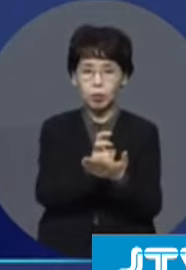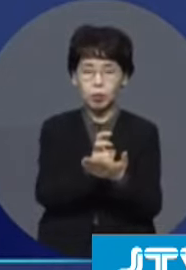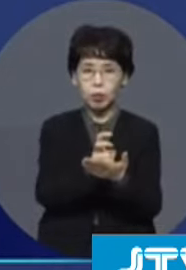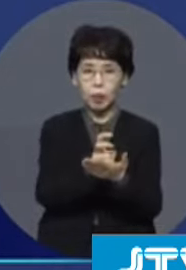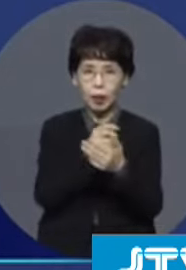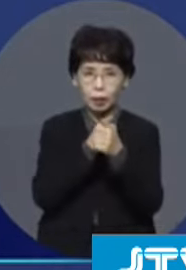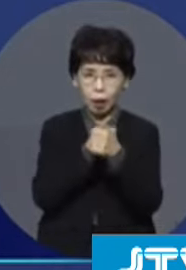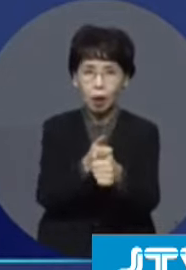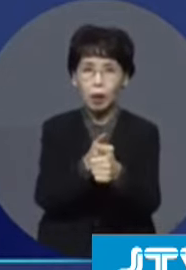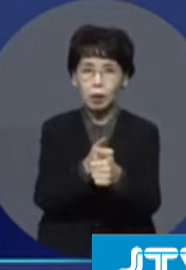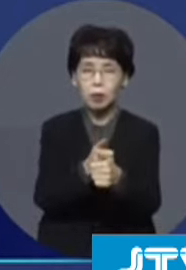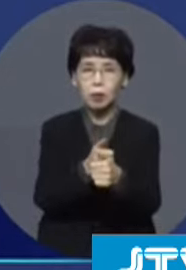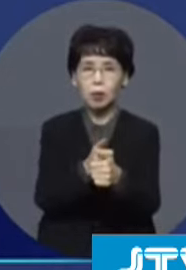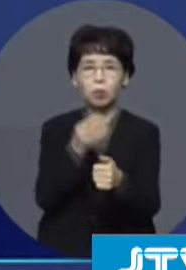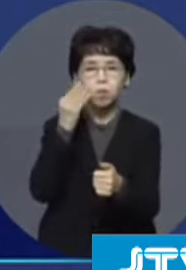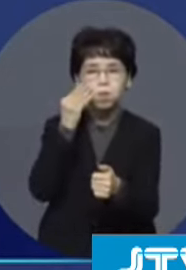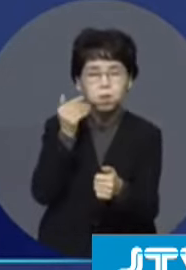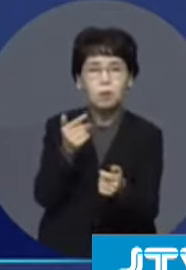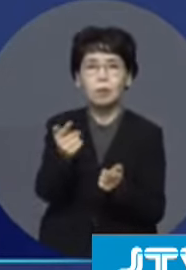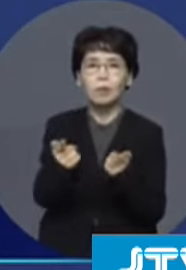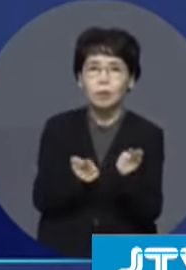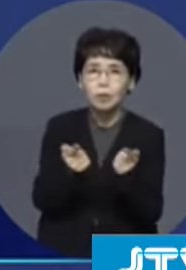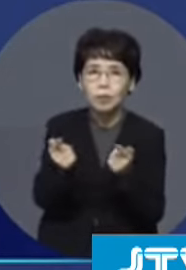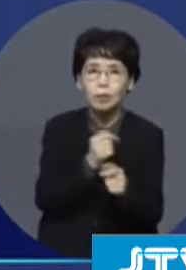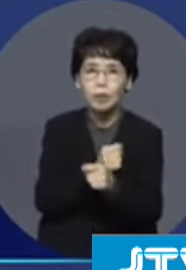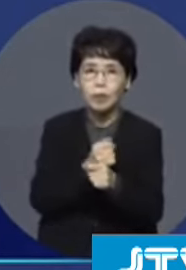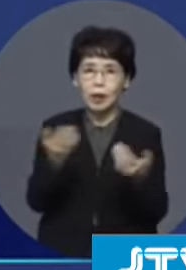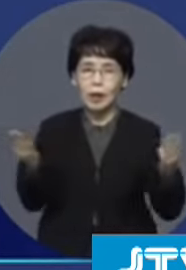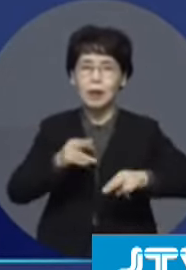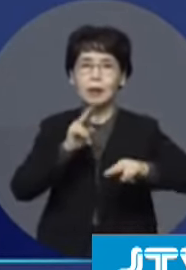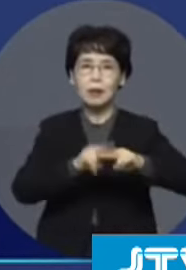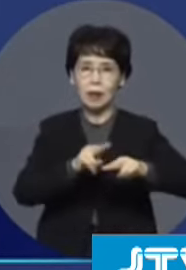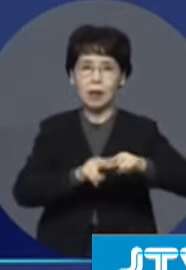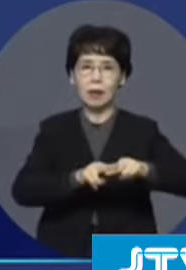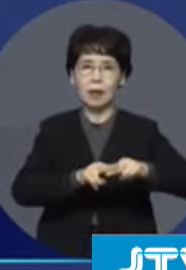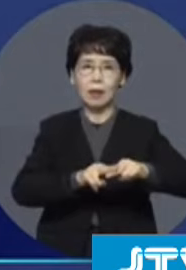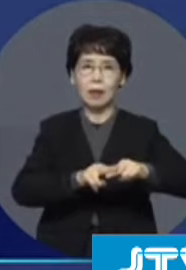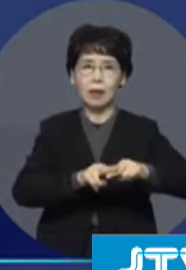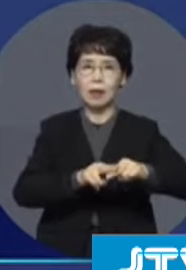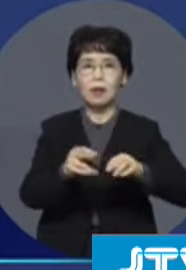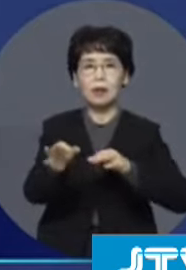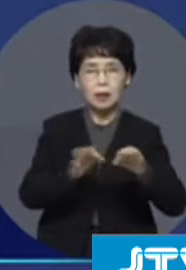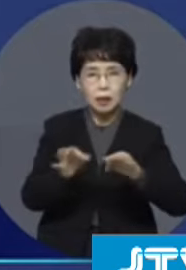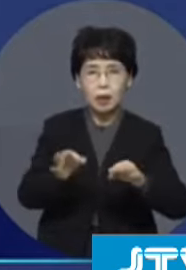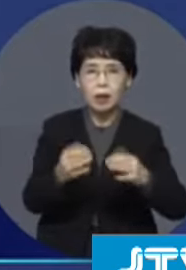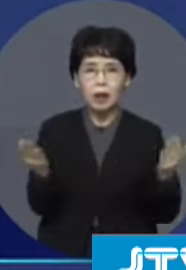위에서 유연하고 활력 있는 노동시장을 만들겠습니다.